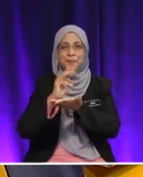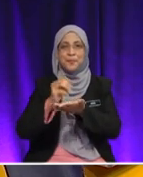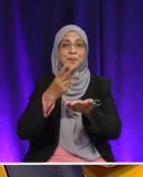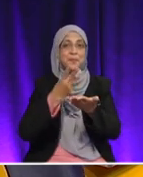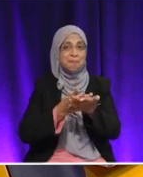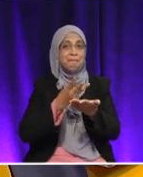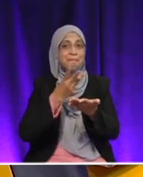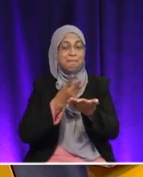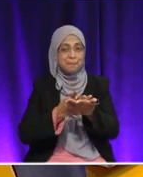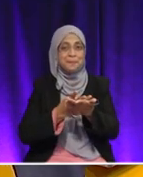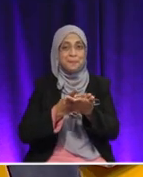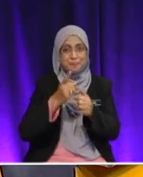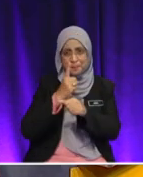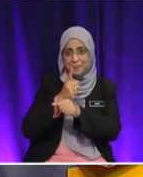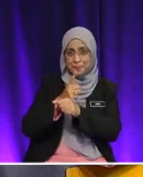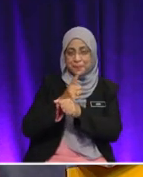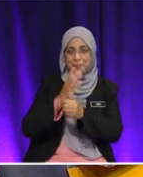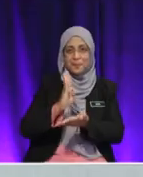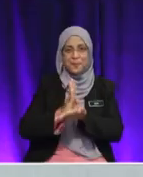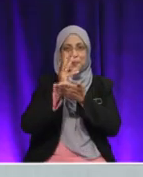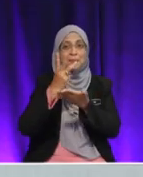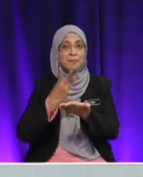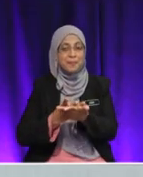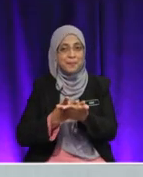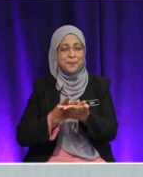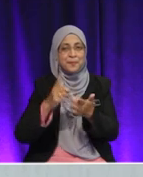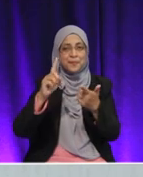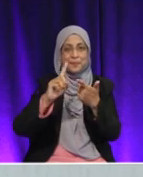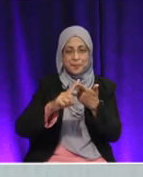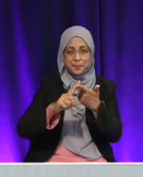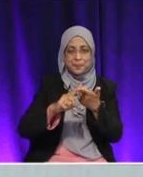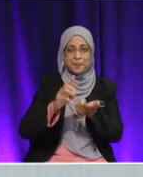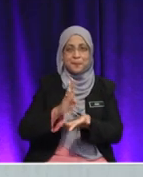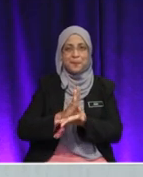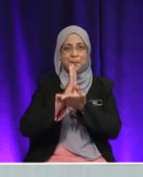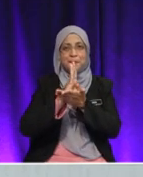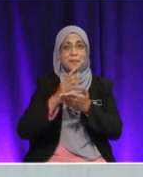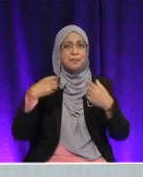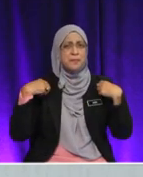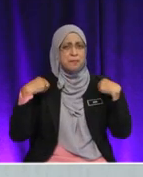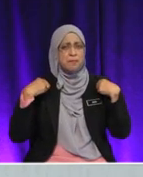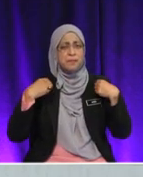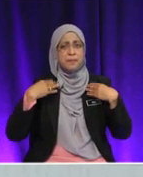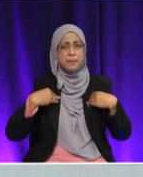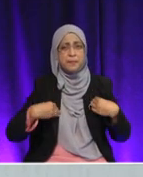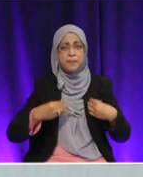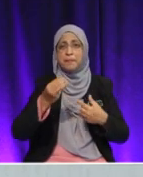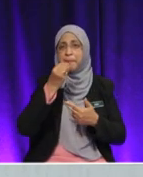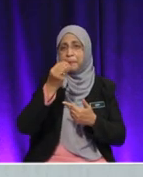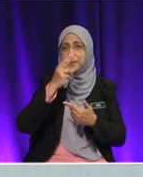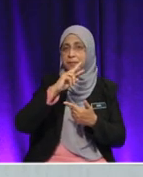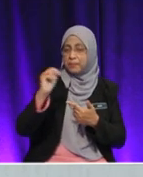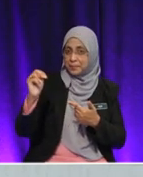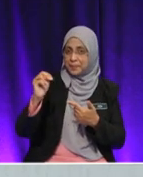keuangan Betul kan catering oke yang kedua bantuan seperti pakaian makanan